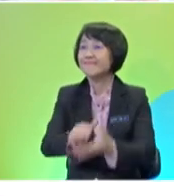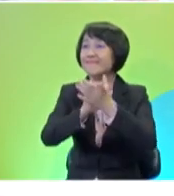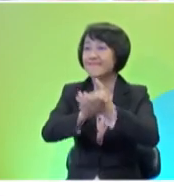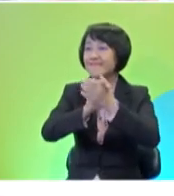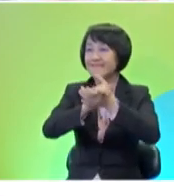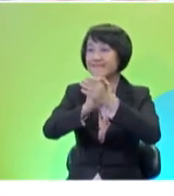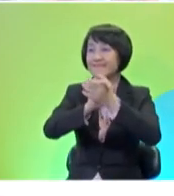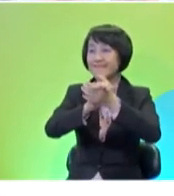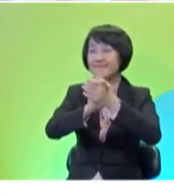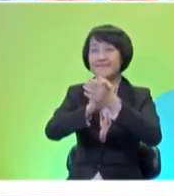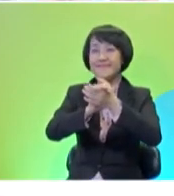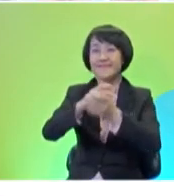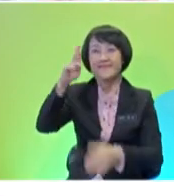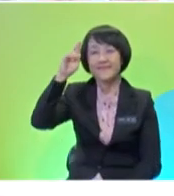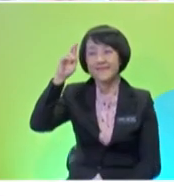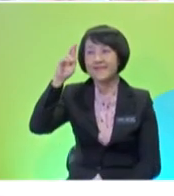kawan-kawan